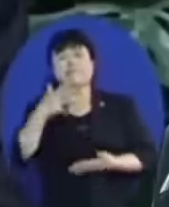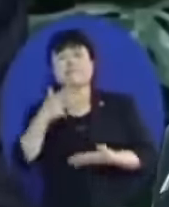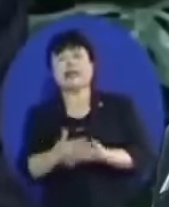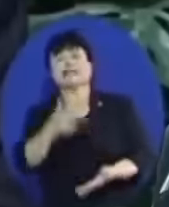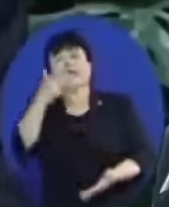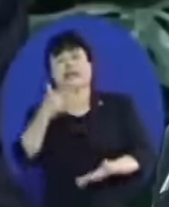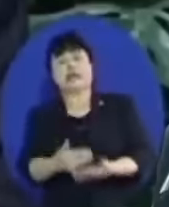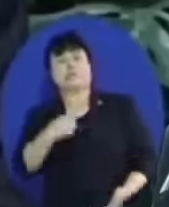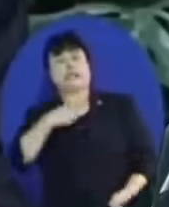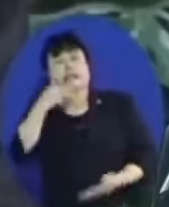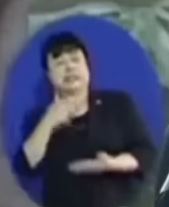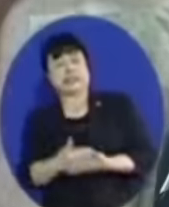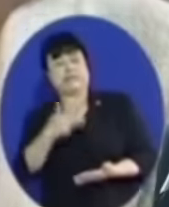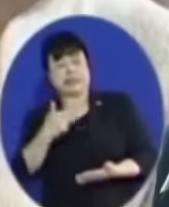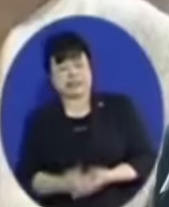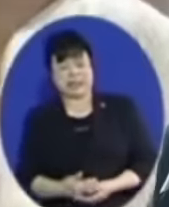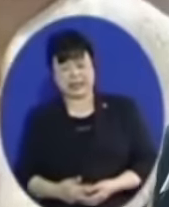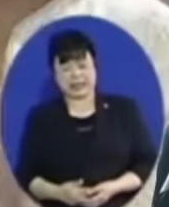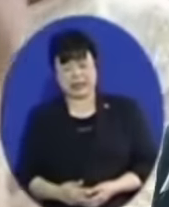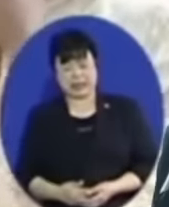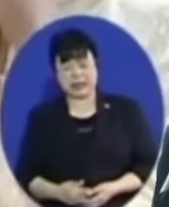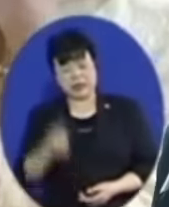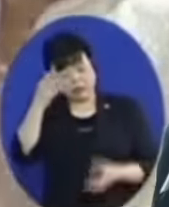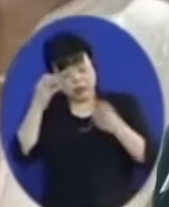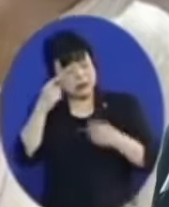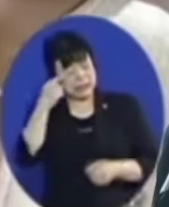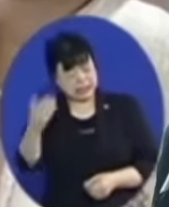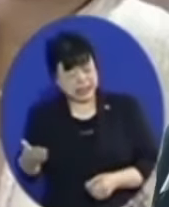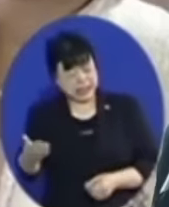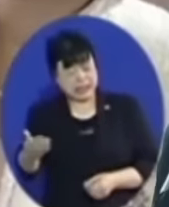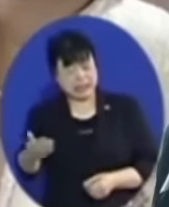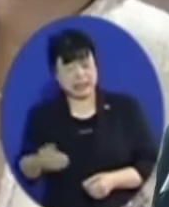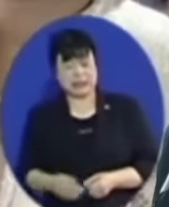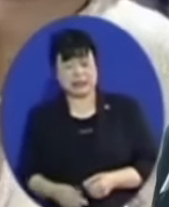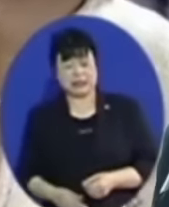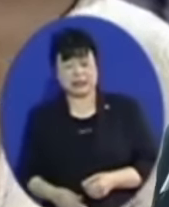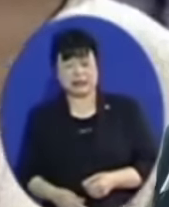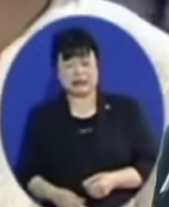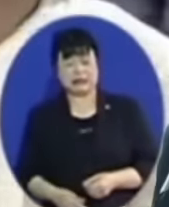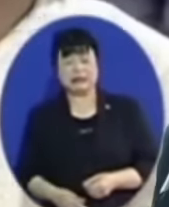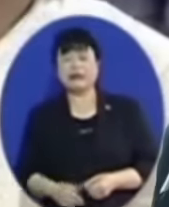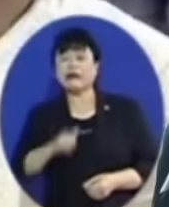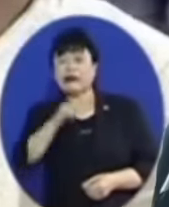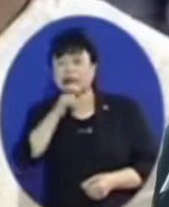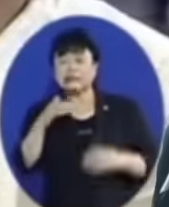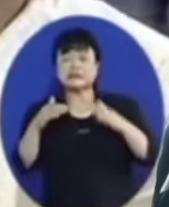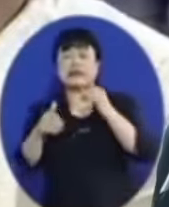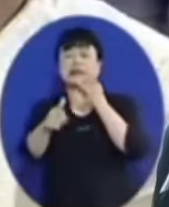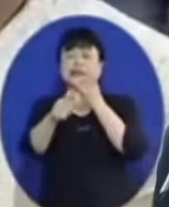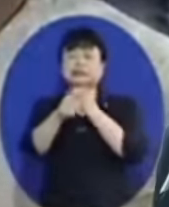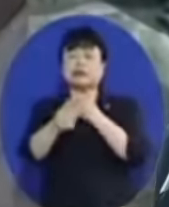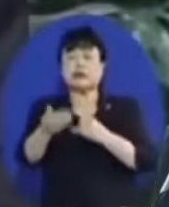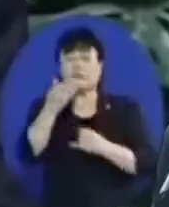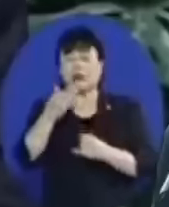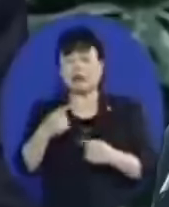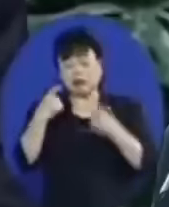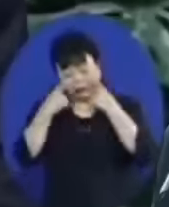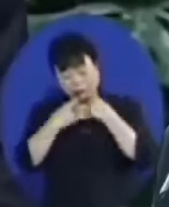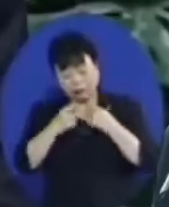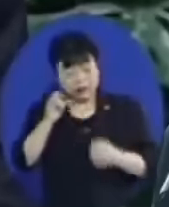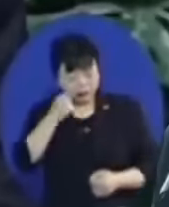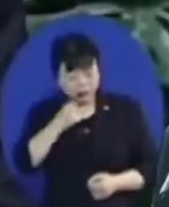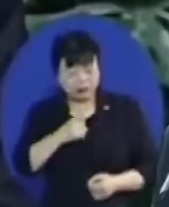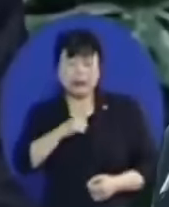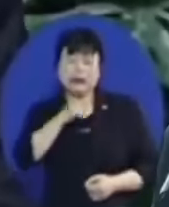팔자야, 어찌하다가 이곳 생활하노. 고난한 집에 시집 와가지고서 먹고 살기도 힘이 들고,